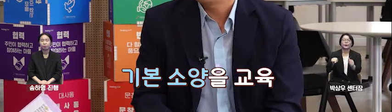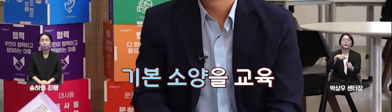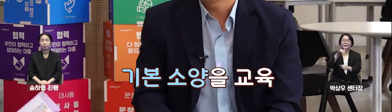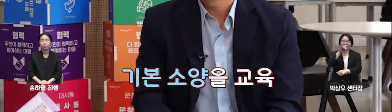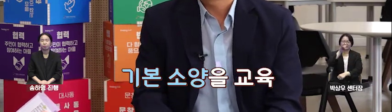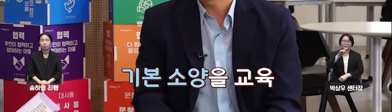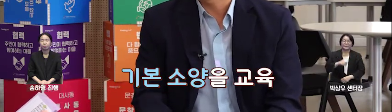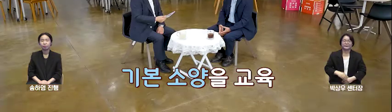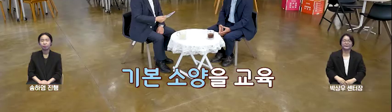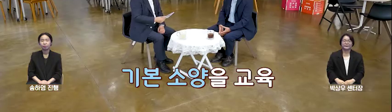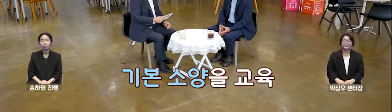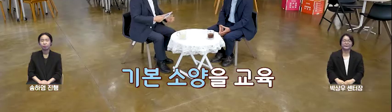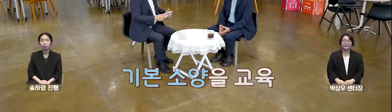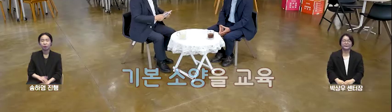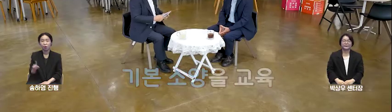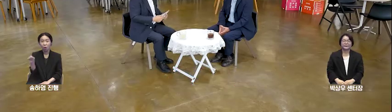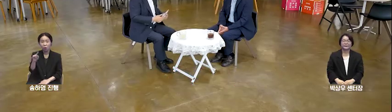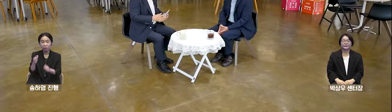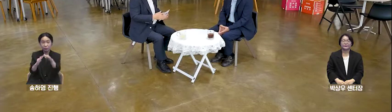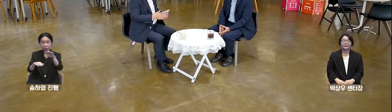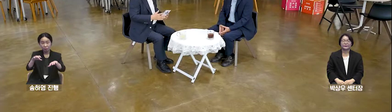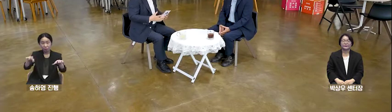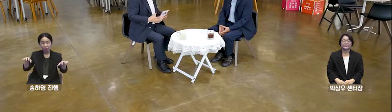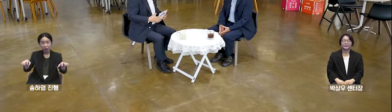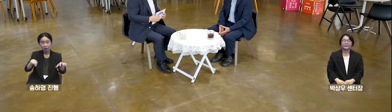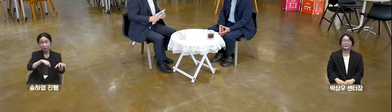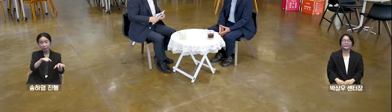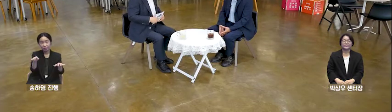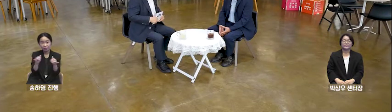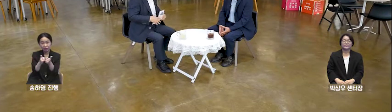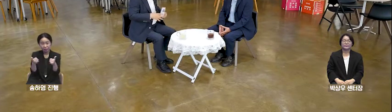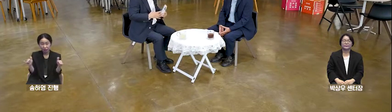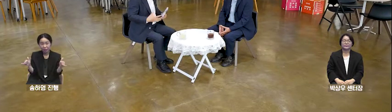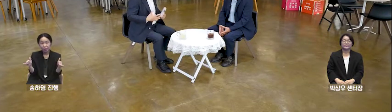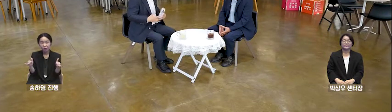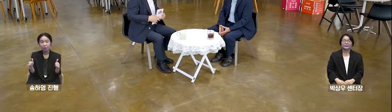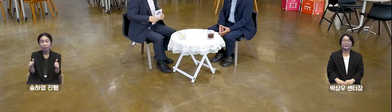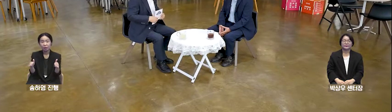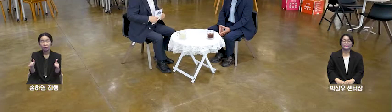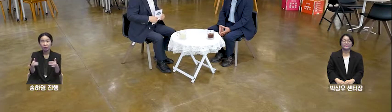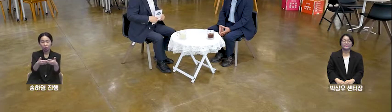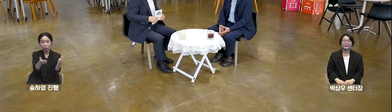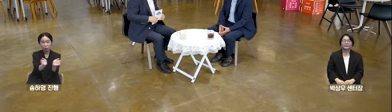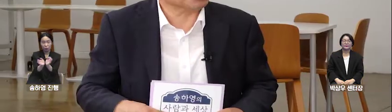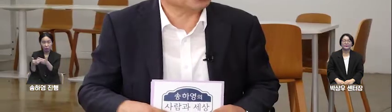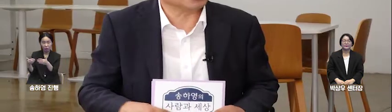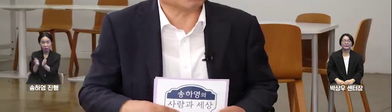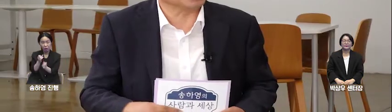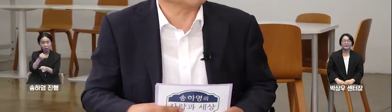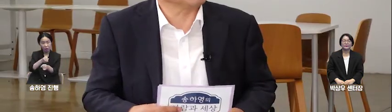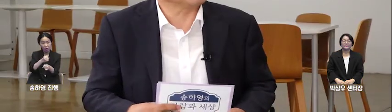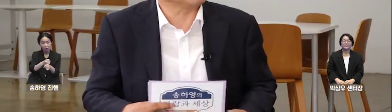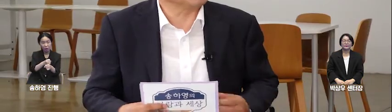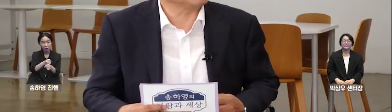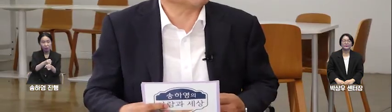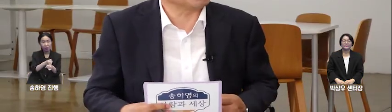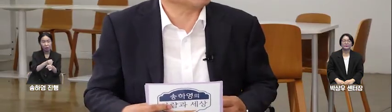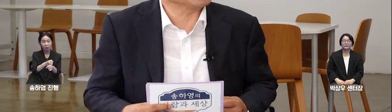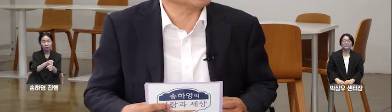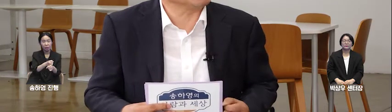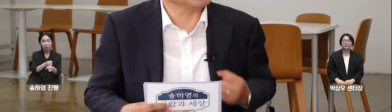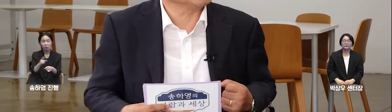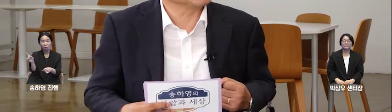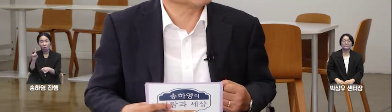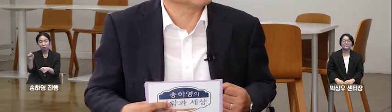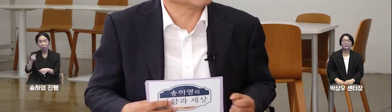볼 수 있습니다. 그럼 어느 마을 공동체가 그냥 이렇게 만들어지긴 했는데 좀 더 쓰라고 그래. 근데 어떤 좀